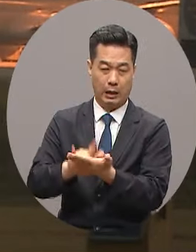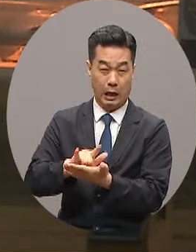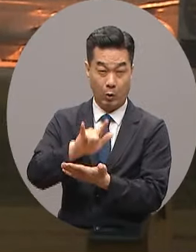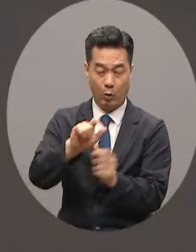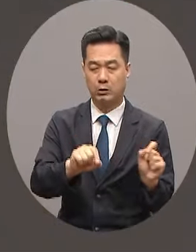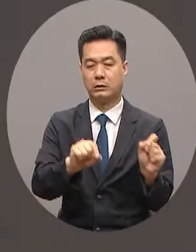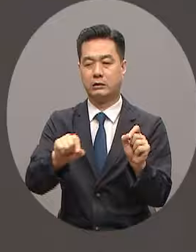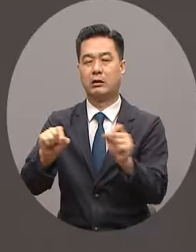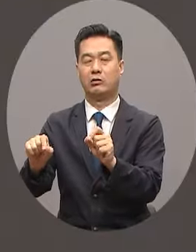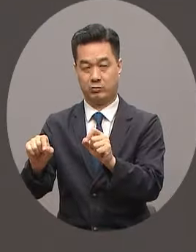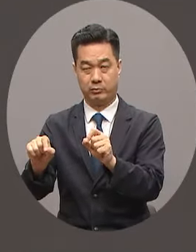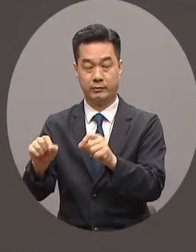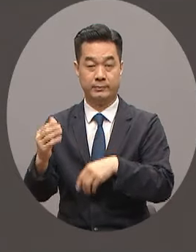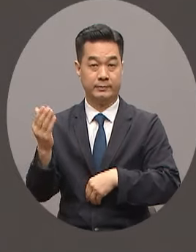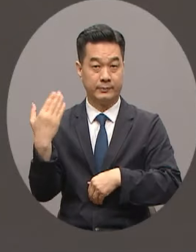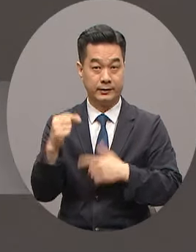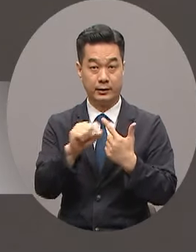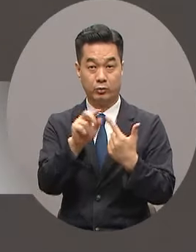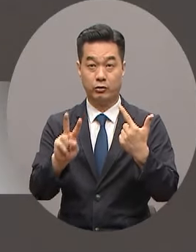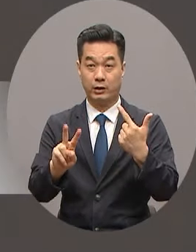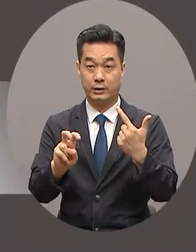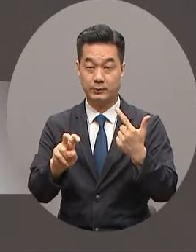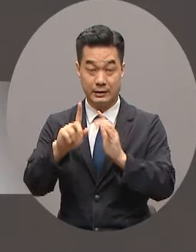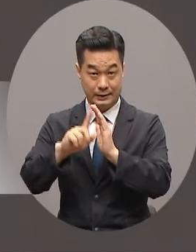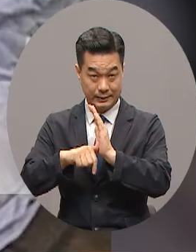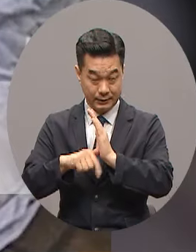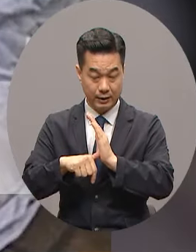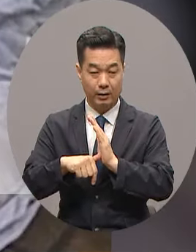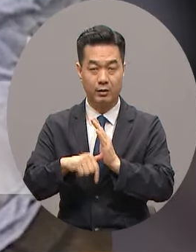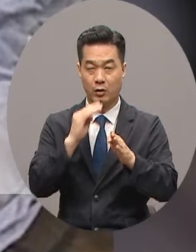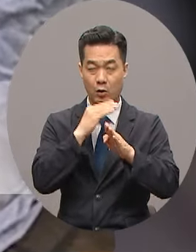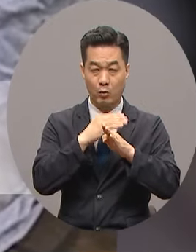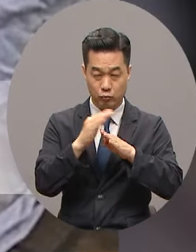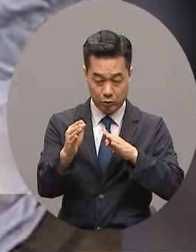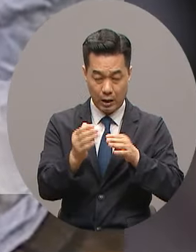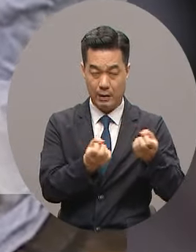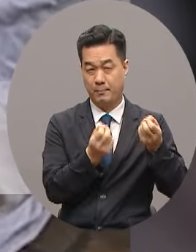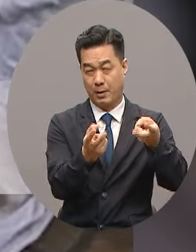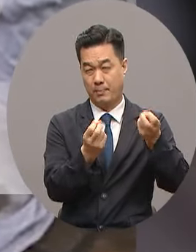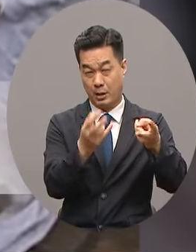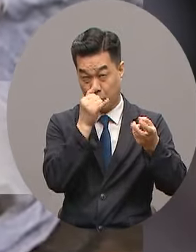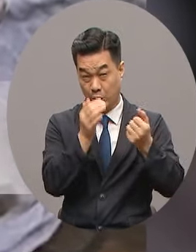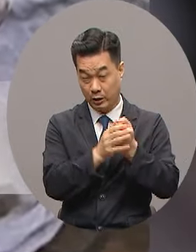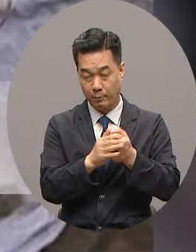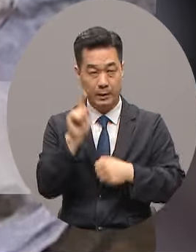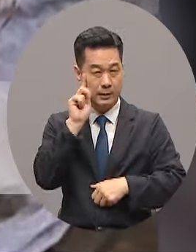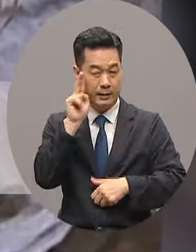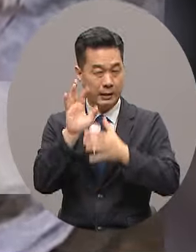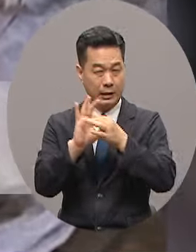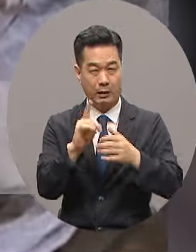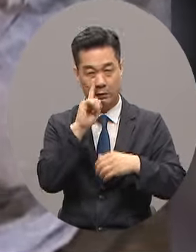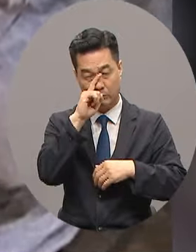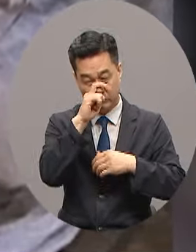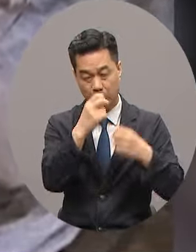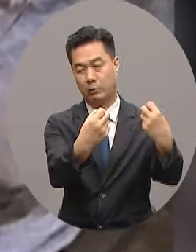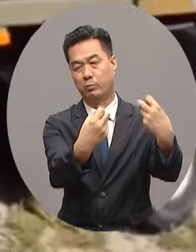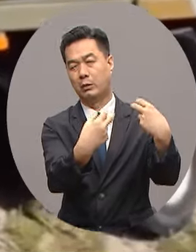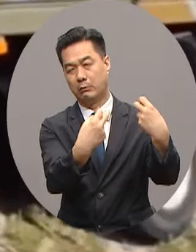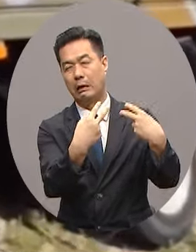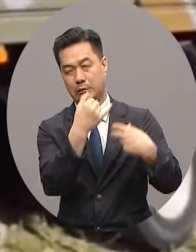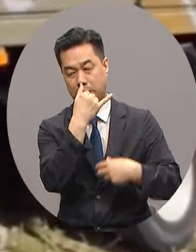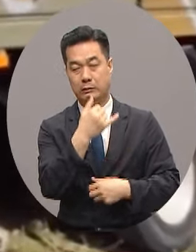지연됐습니다 지난 20일 탈북 단체들의 대북전단 살포에 대응해 북한이 이틀 연속 오물 풍선을 날린 것으로